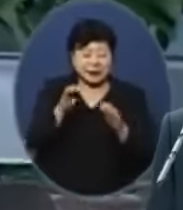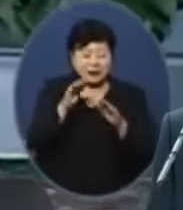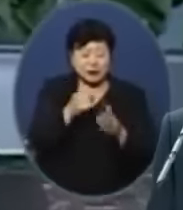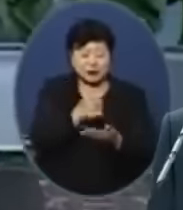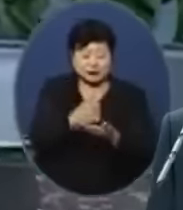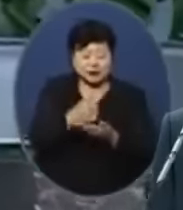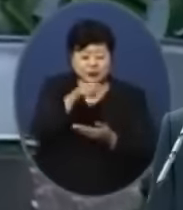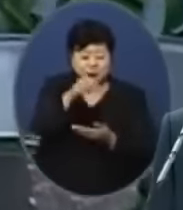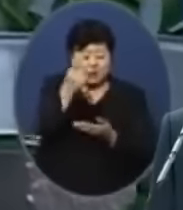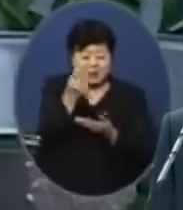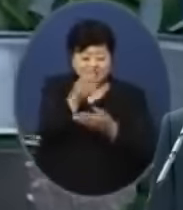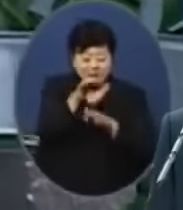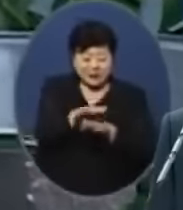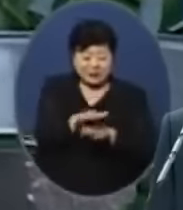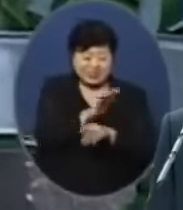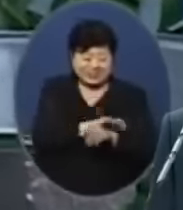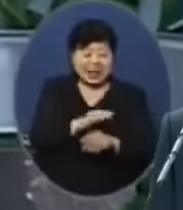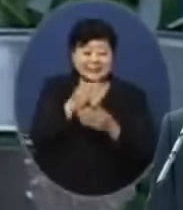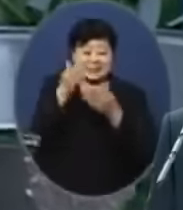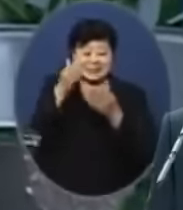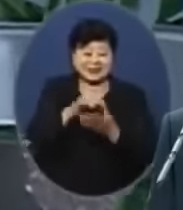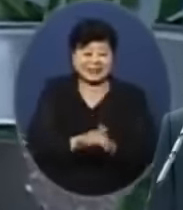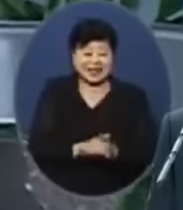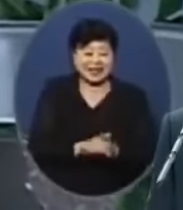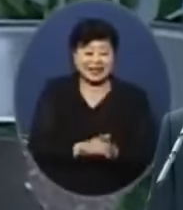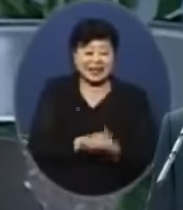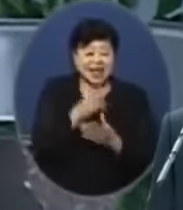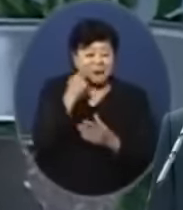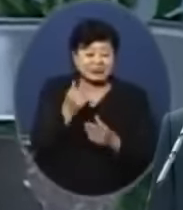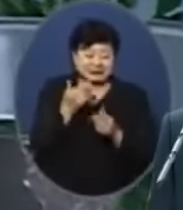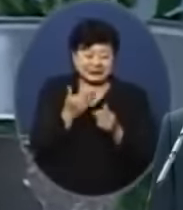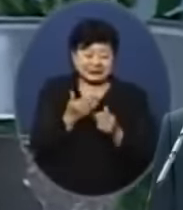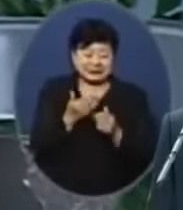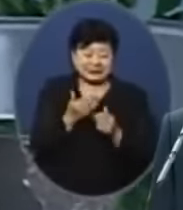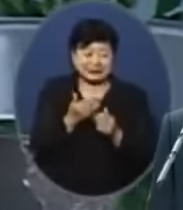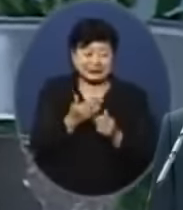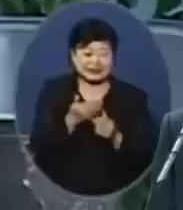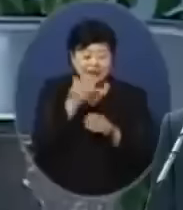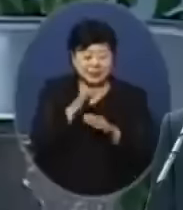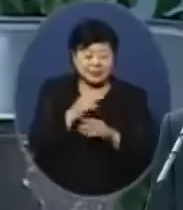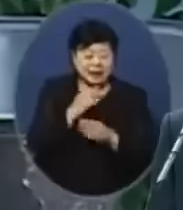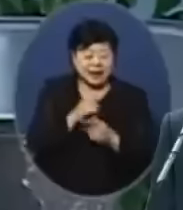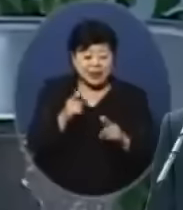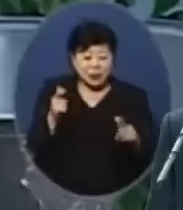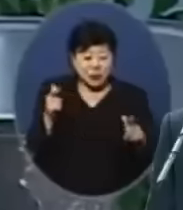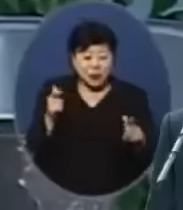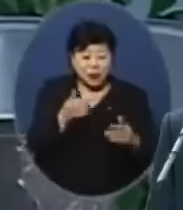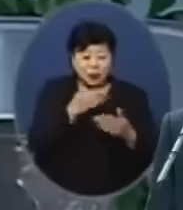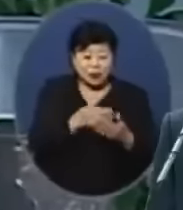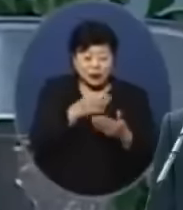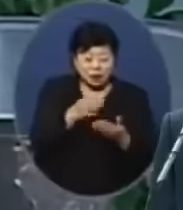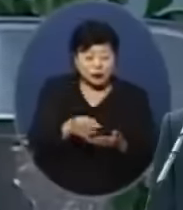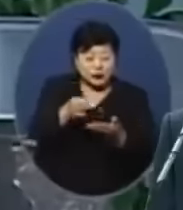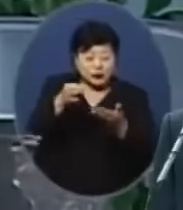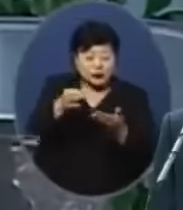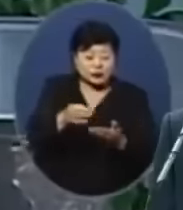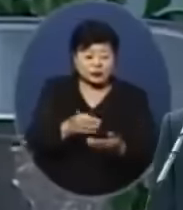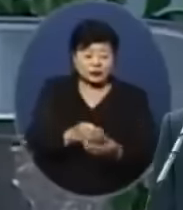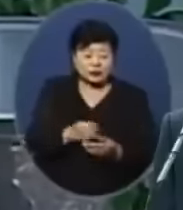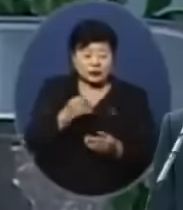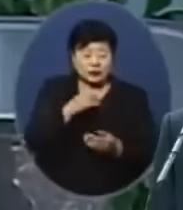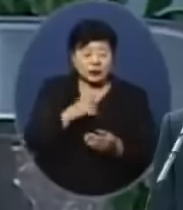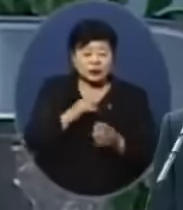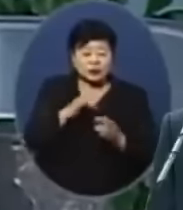오늘 주의 성전에 나와서 예배를 잘 드렸습니다. 우리 아버지, 예배만 드릴 뿐 아니라 귀한 물질도 드리고 선교